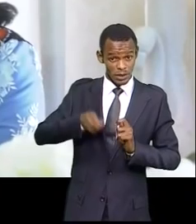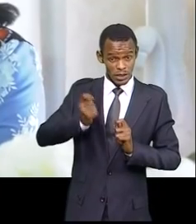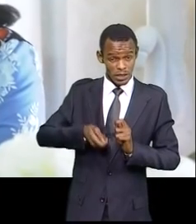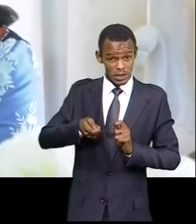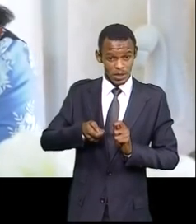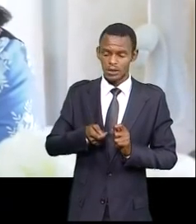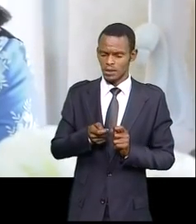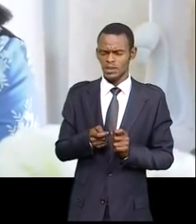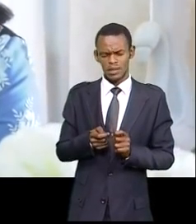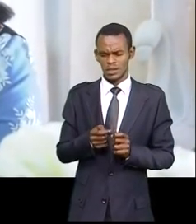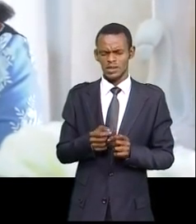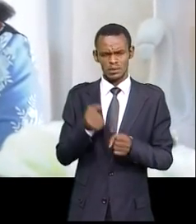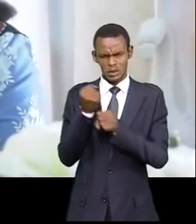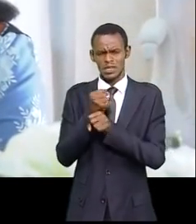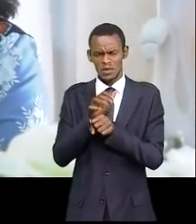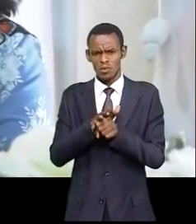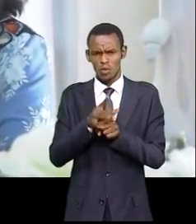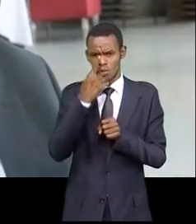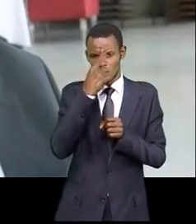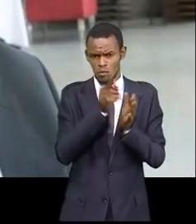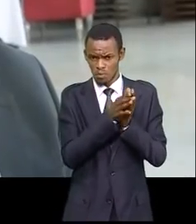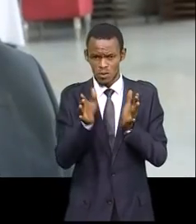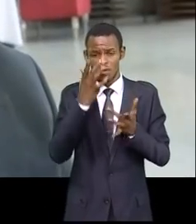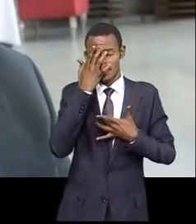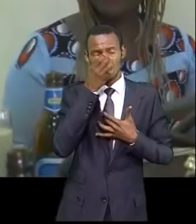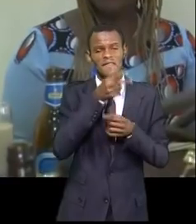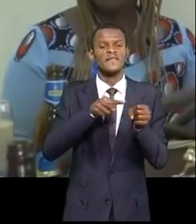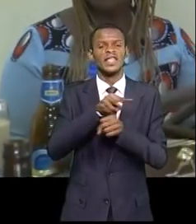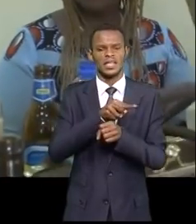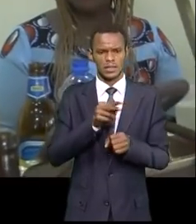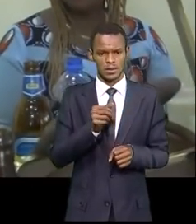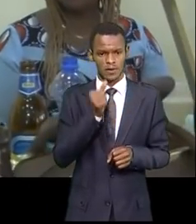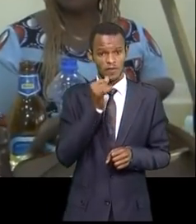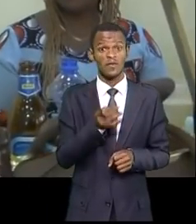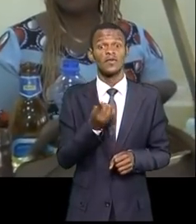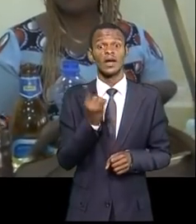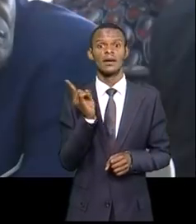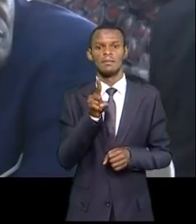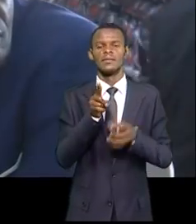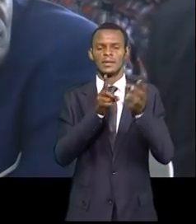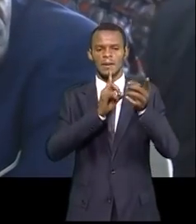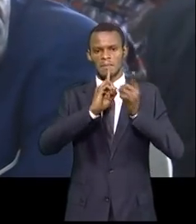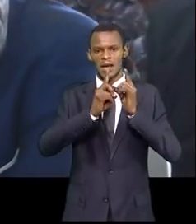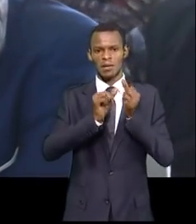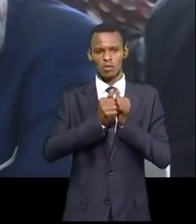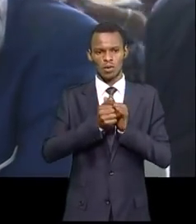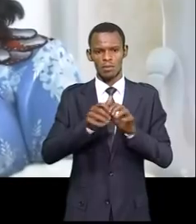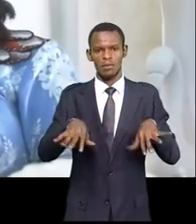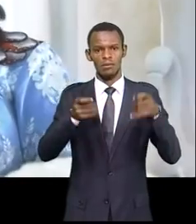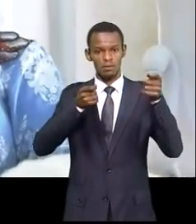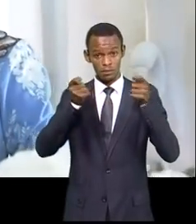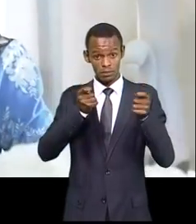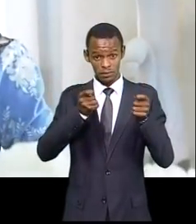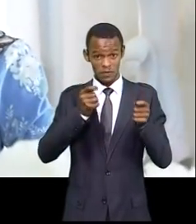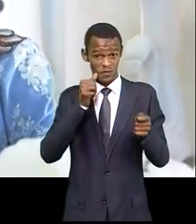tel a été l'intervention de madame marie tshibanda kalenga durée du thème international leadership féminin pour un futur égalité dans les monts de